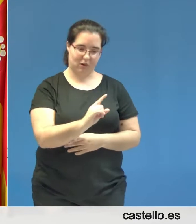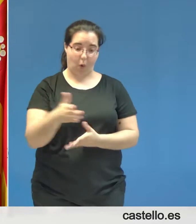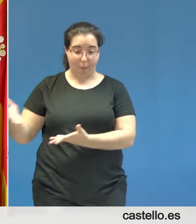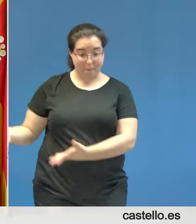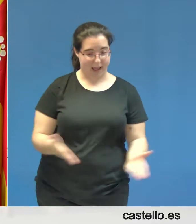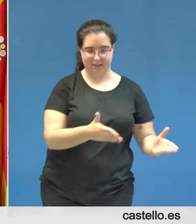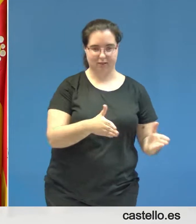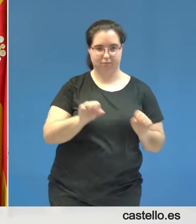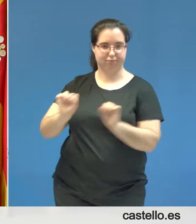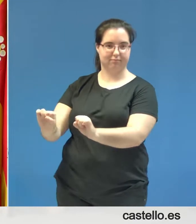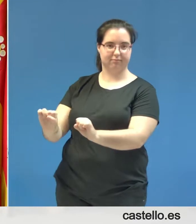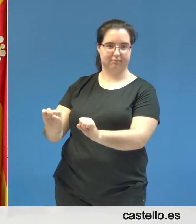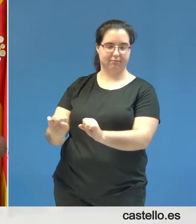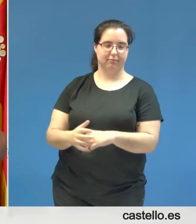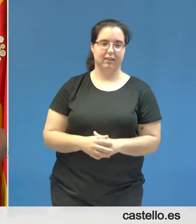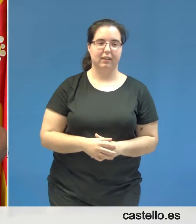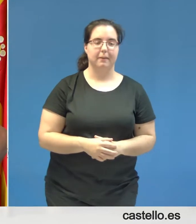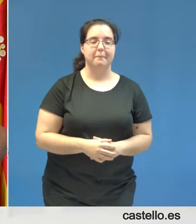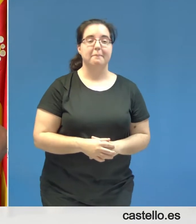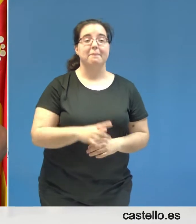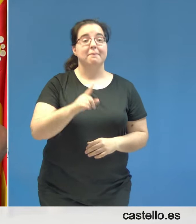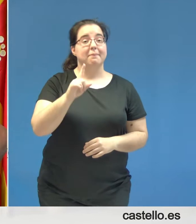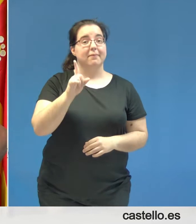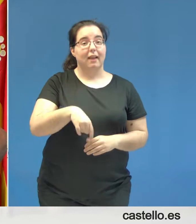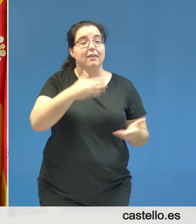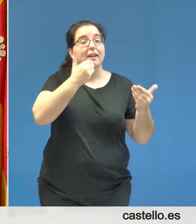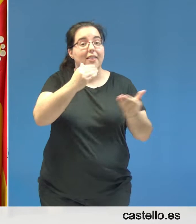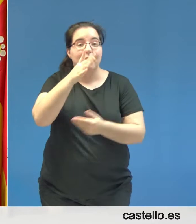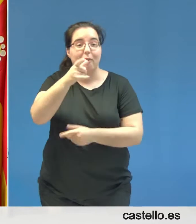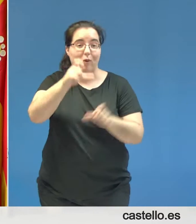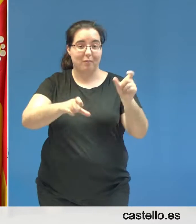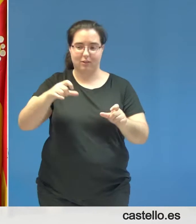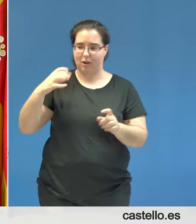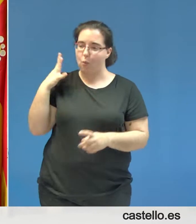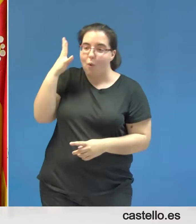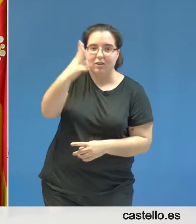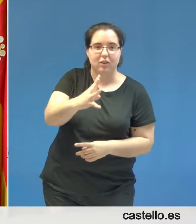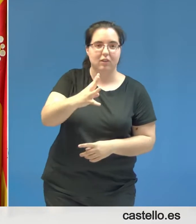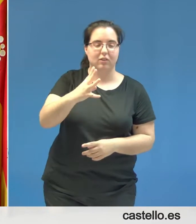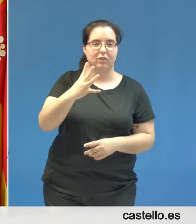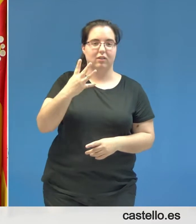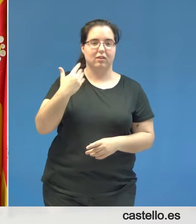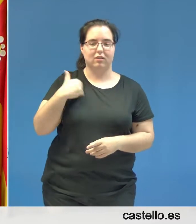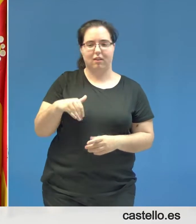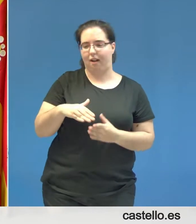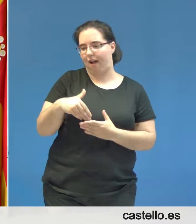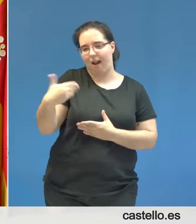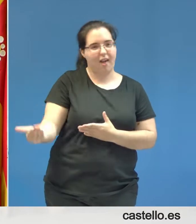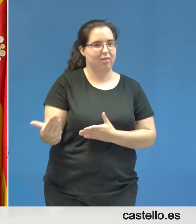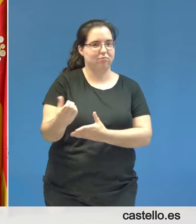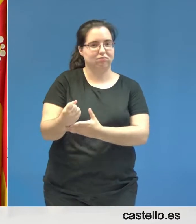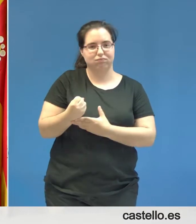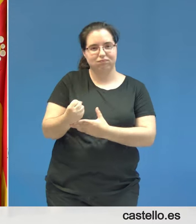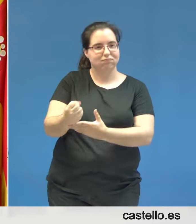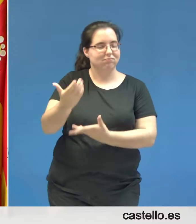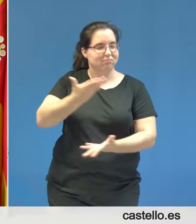passareu. També donar les gràcies a tanta gent que al llarg d'aquests 4 anys han estat colze en colze al nostre costat, donant-nos motius per a